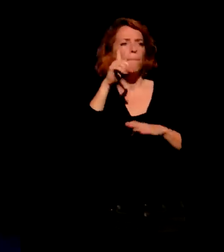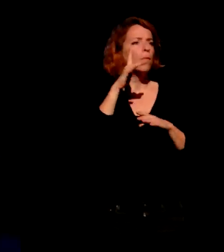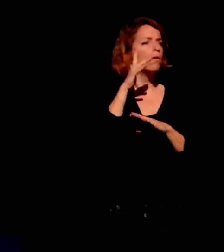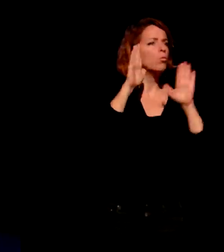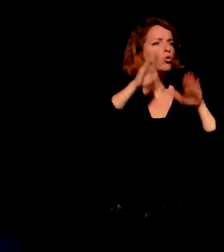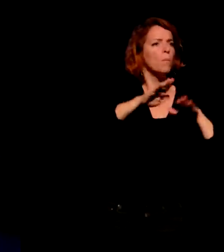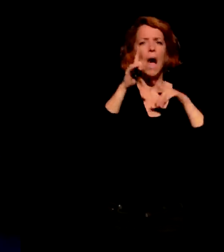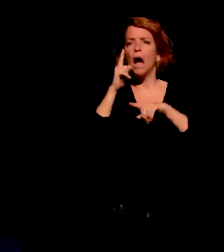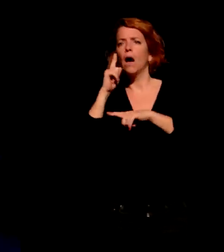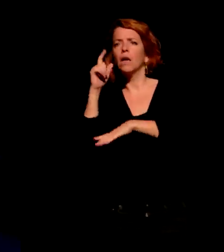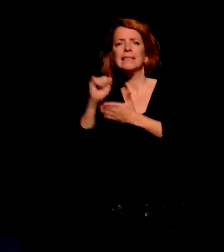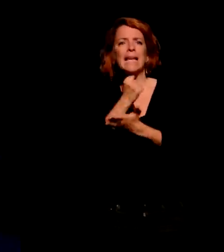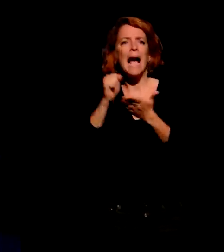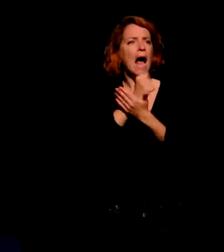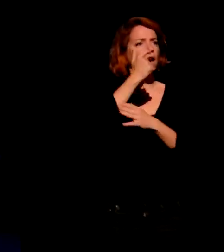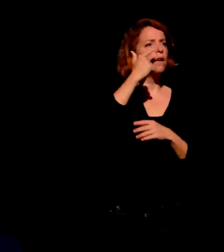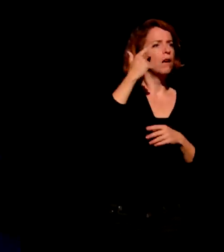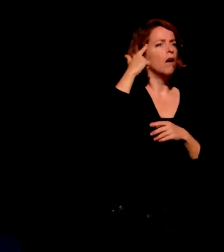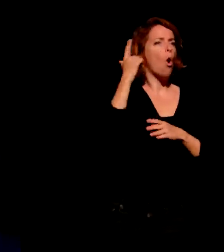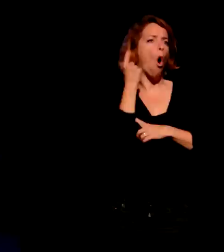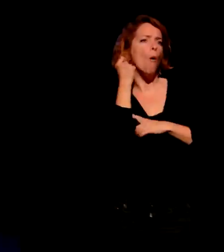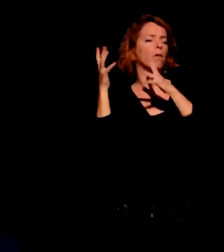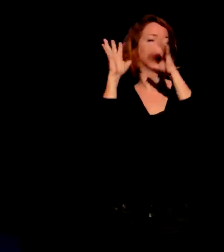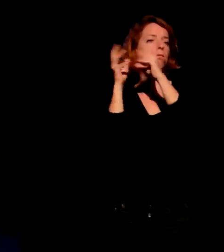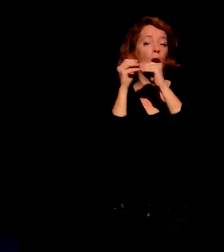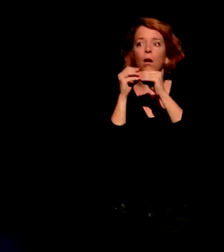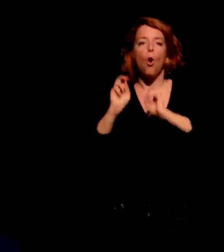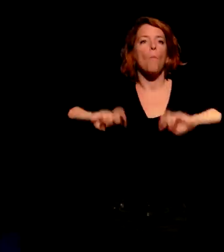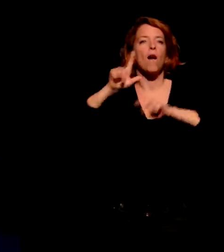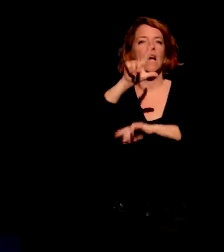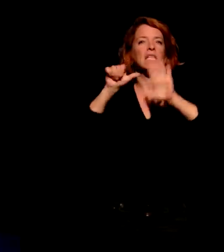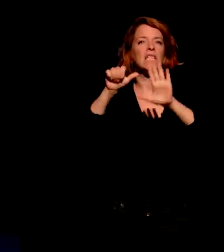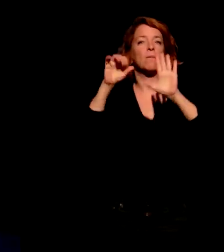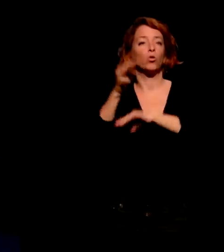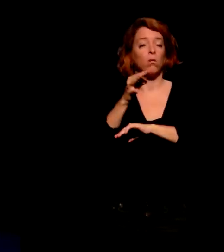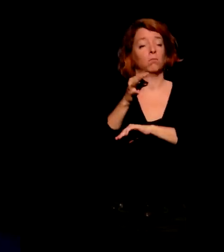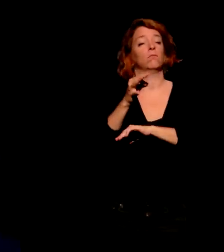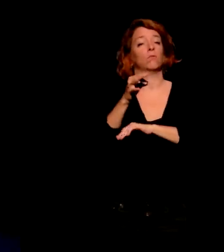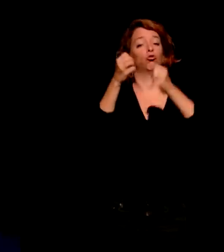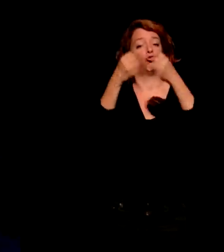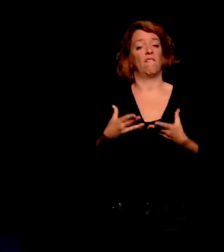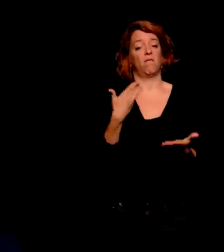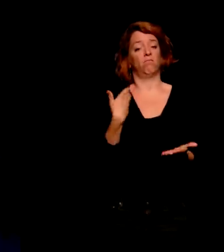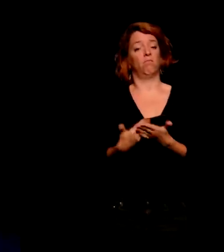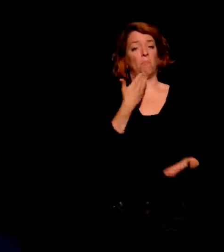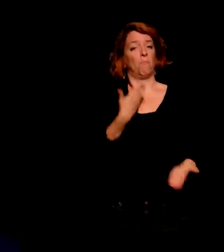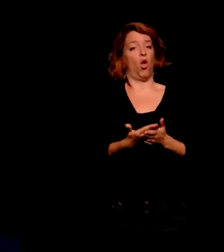ou cigano-roumaine, a augmenté de 26%. Comme vous le voyez, les chiffres parlent d'eux-mêmes.